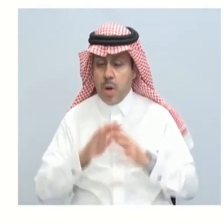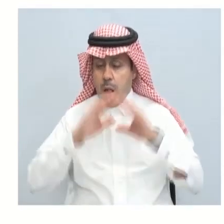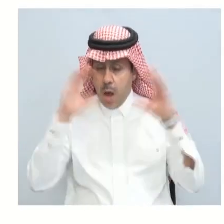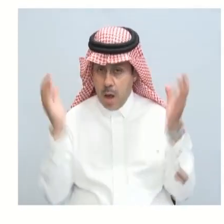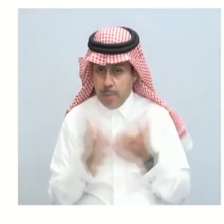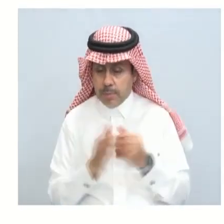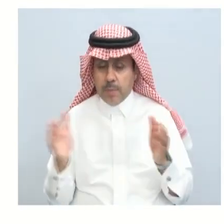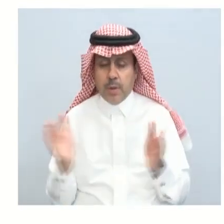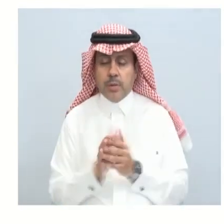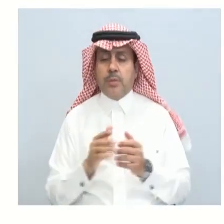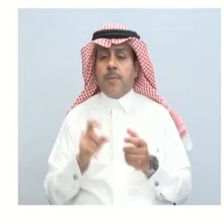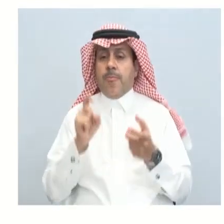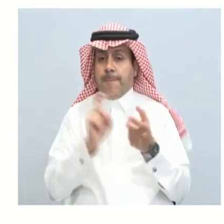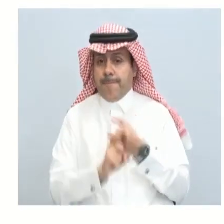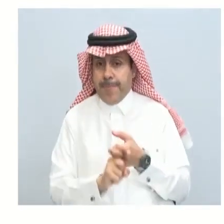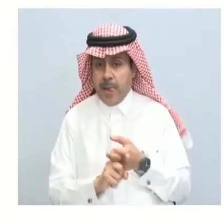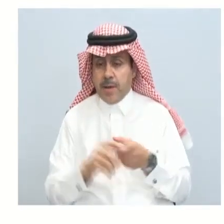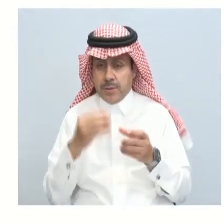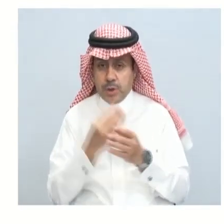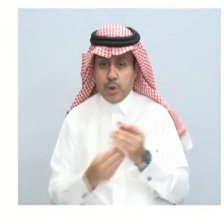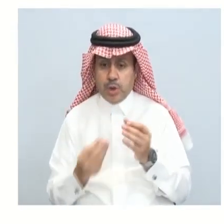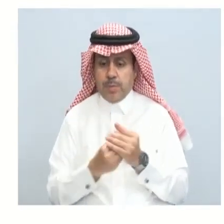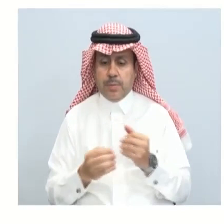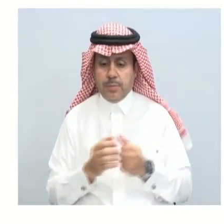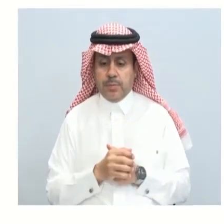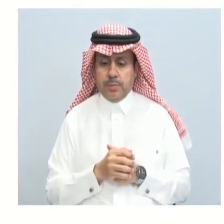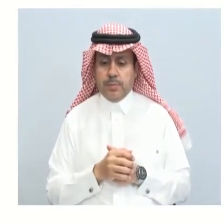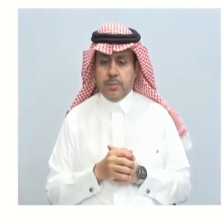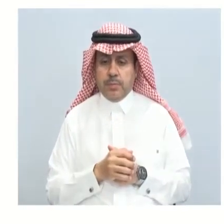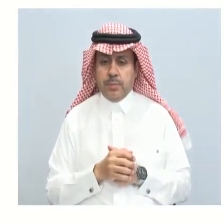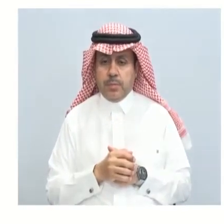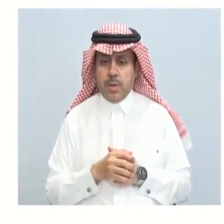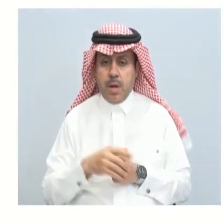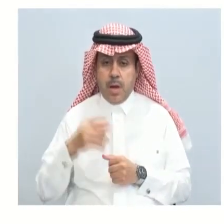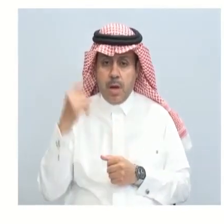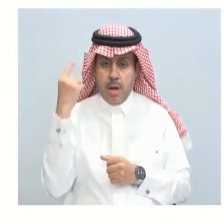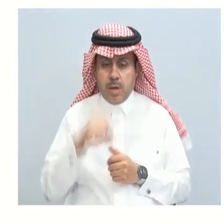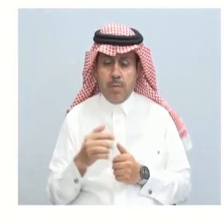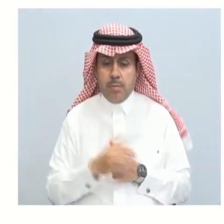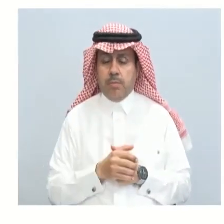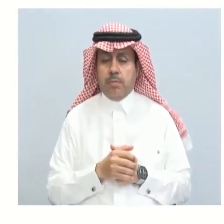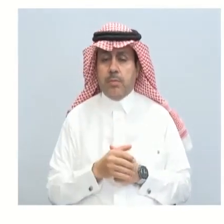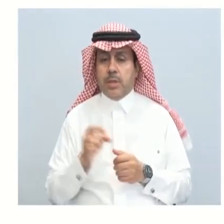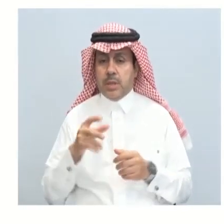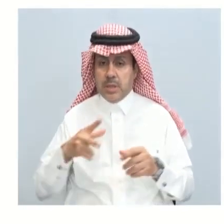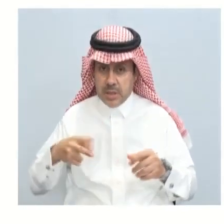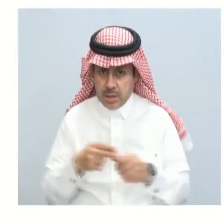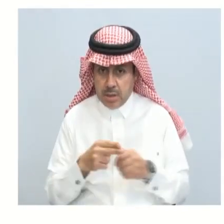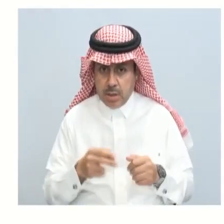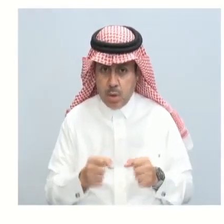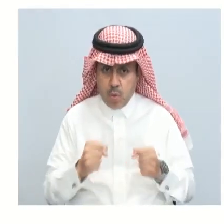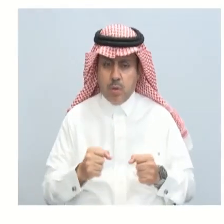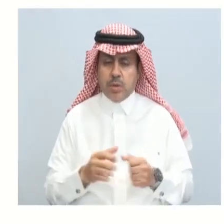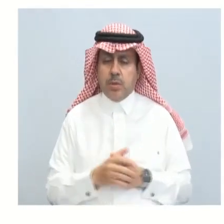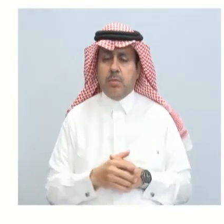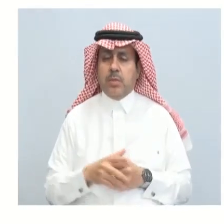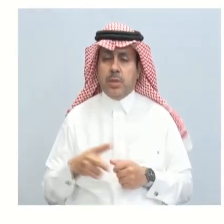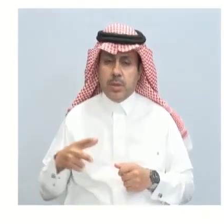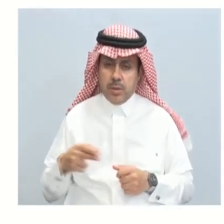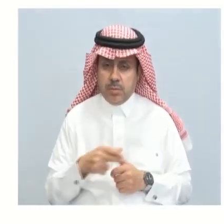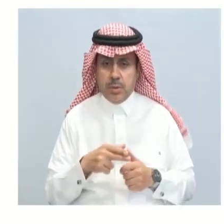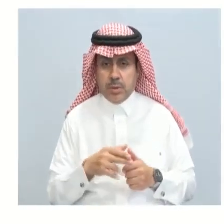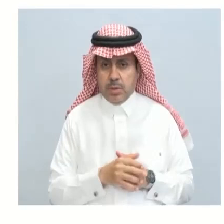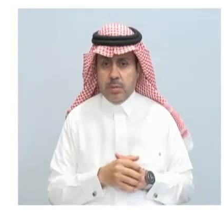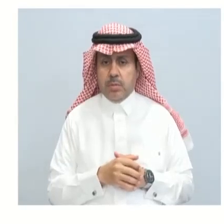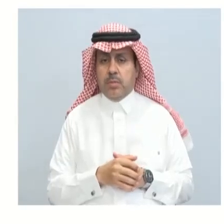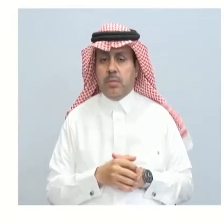حريه الزوجين في الانجاب ثانيا يحرم استئصال القدره على الانجاب في الرجل او المراه وهو ما يعرف